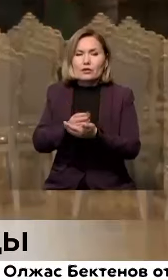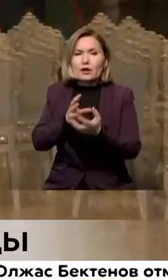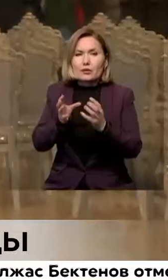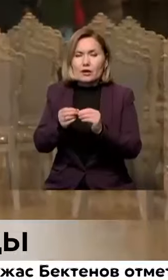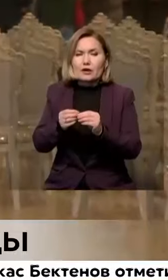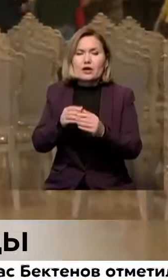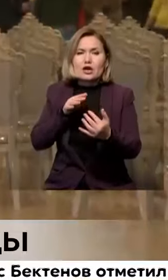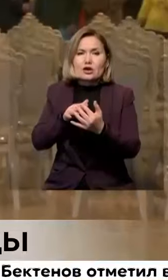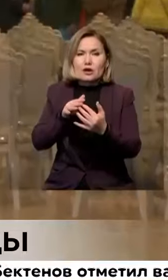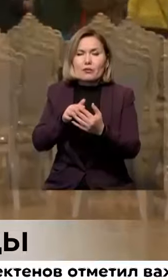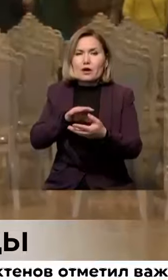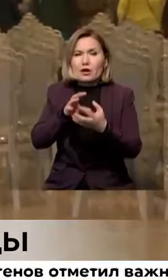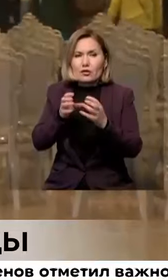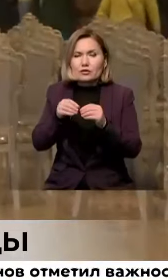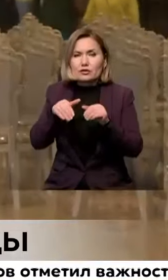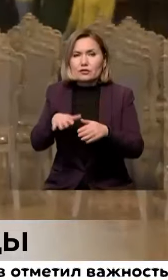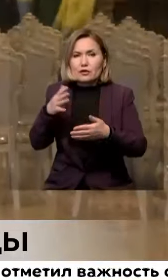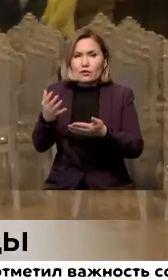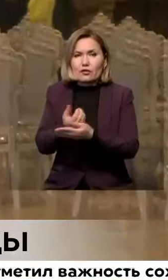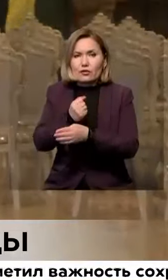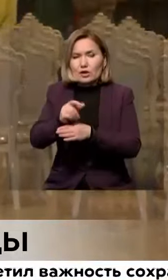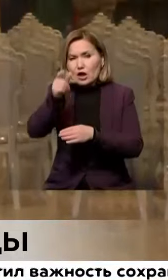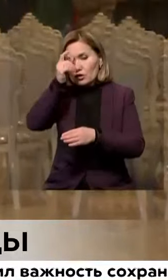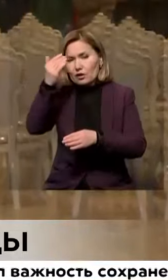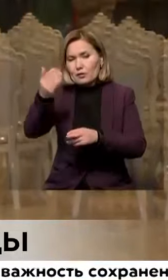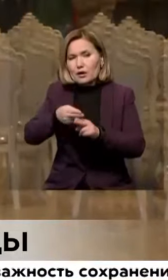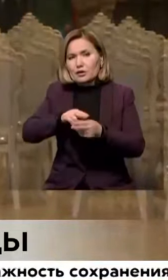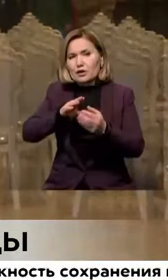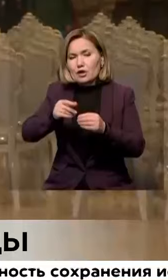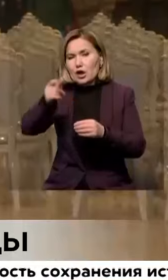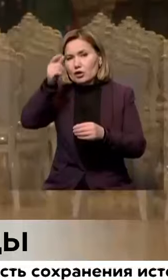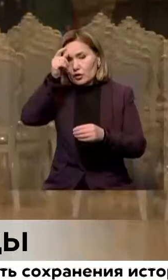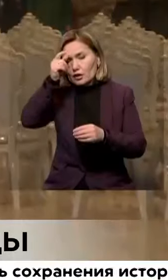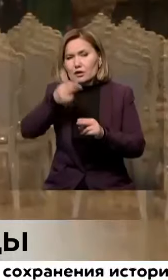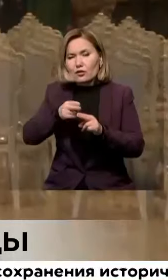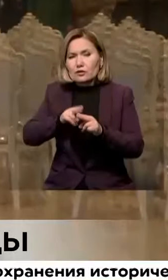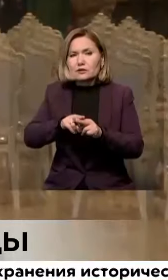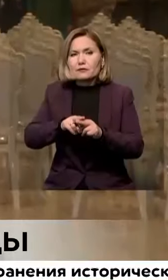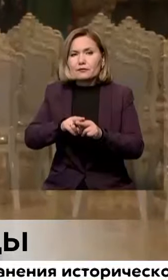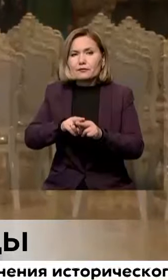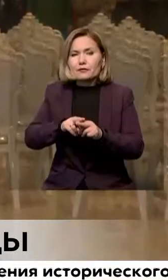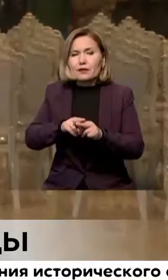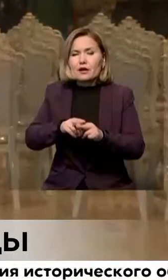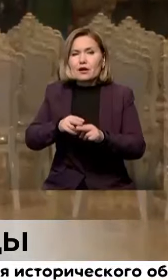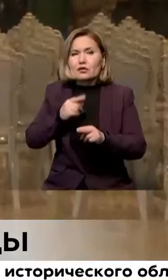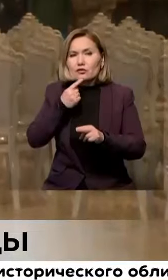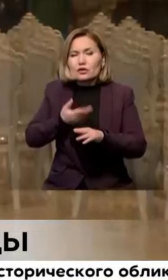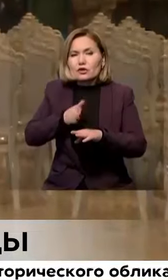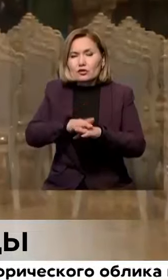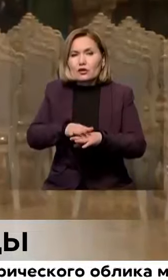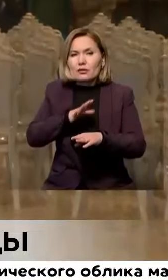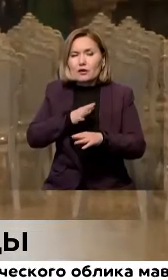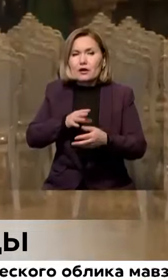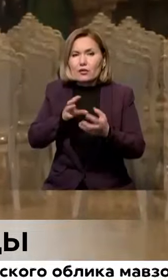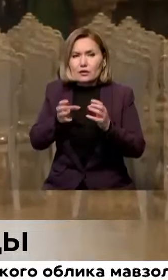шешуші шайқастың бірі осы Чаннаккале шайқасы. Егер сол кезде Түркияның басына басындағы жағдай қиын болған кезде,